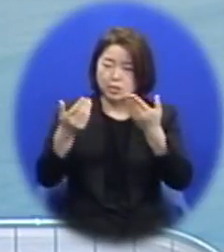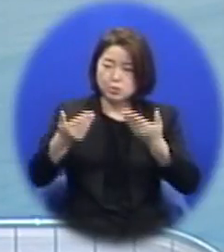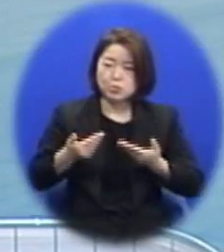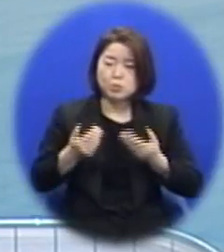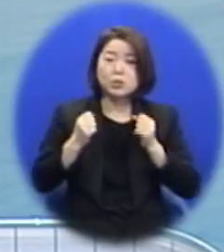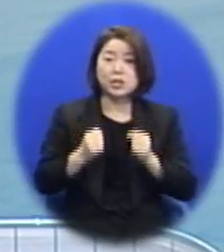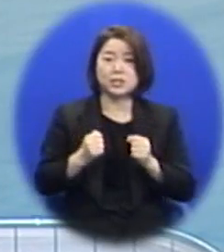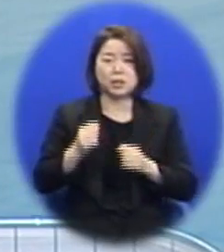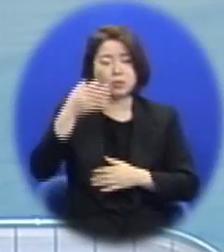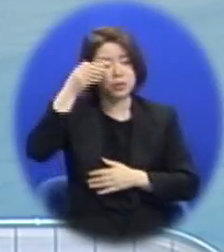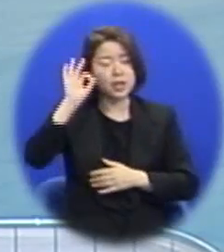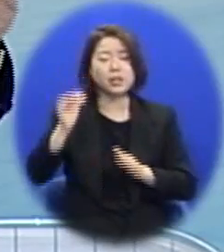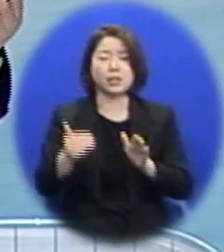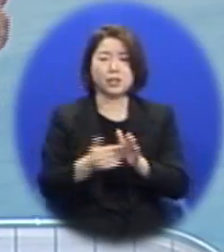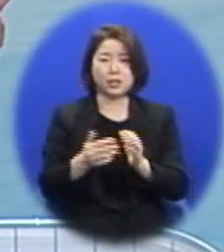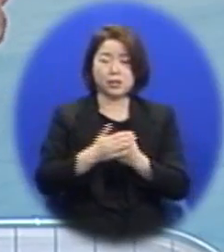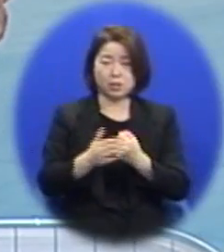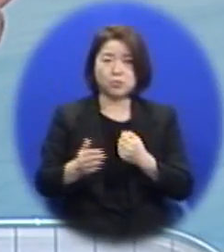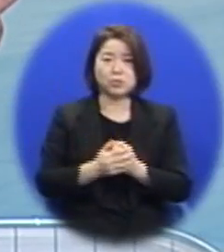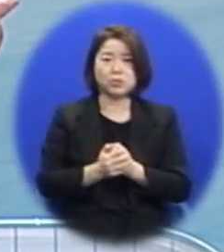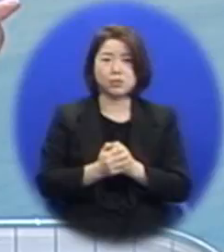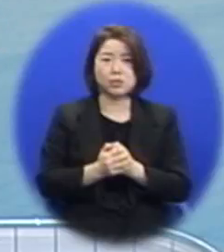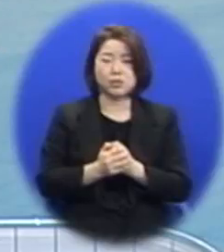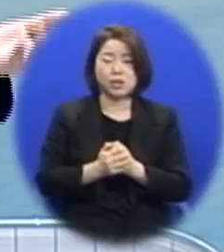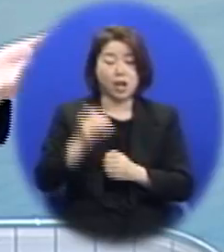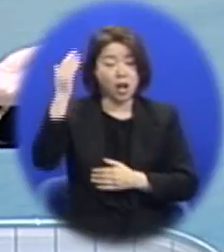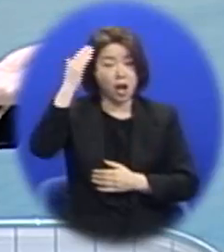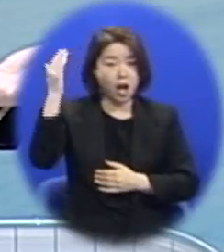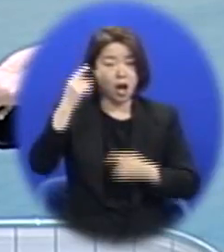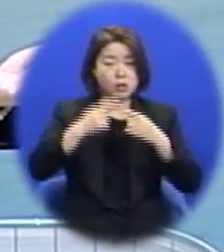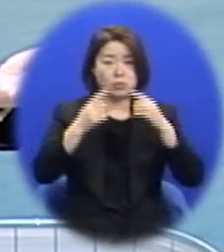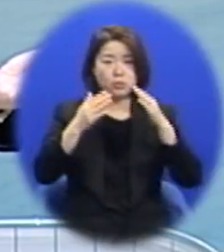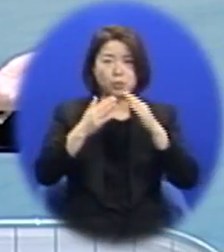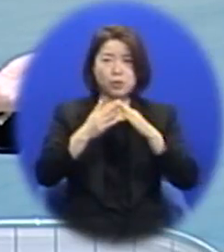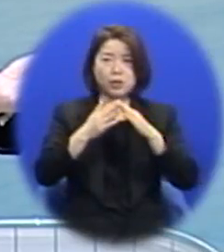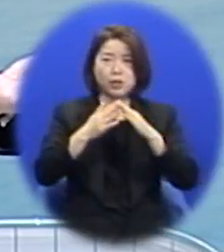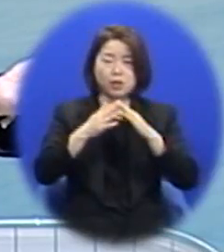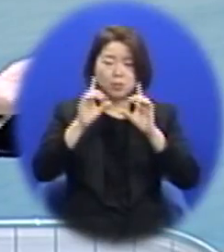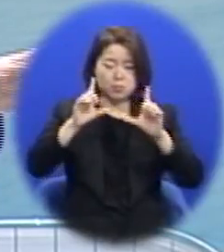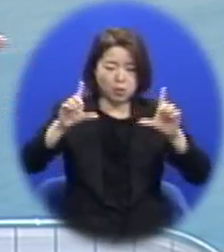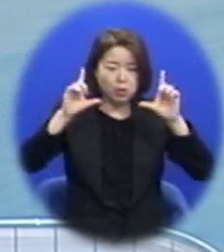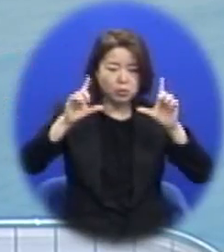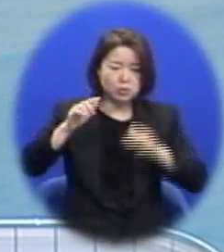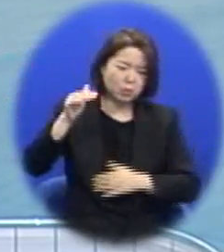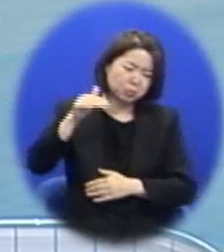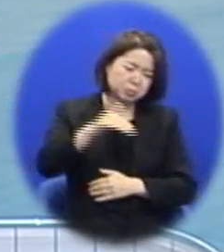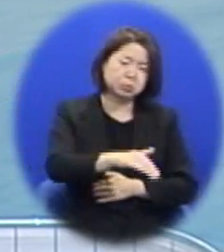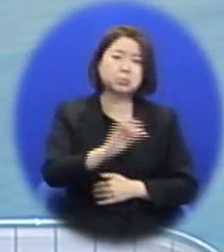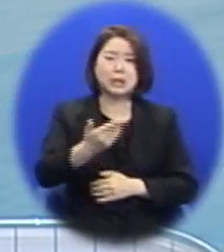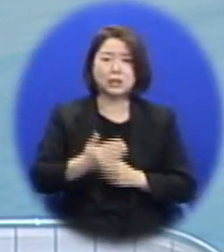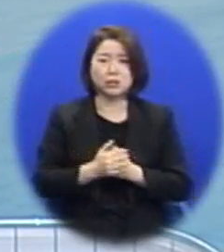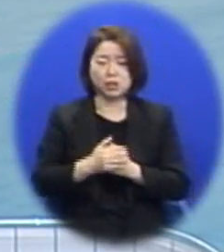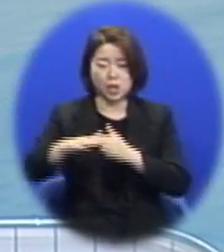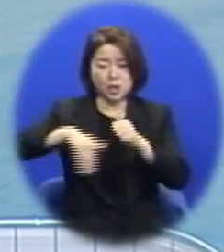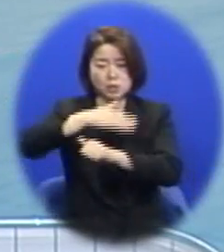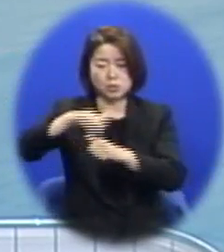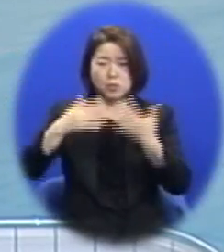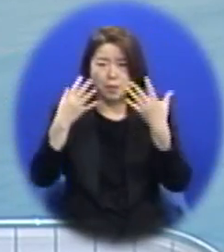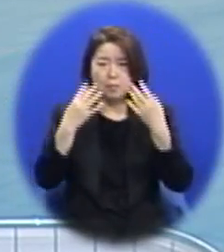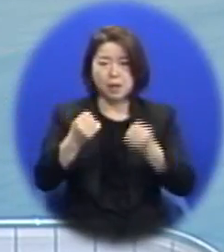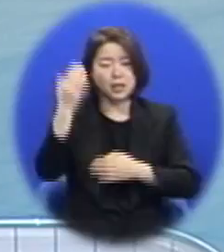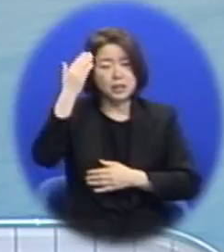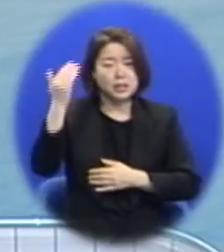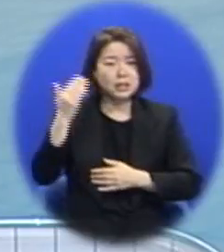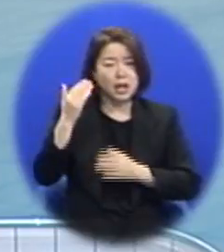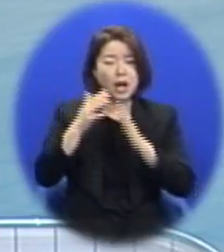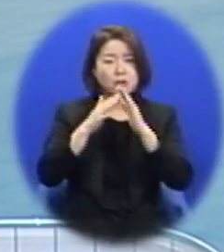때문에 지금 한국 교회의 위상은 정말 바닥에 떨어져 있습니다. 주위에 있는 많은 분들이 한국 교회를